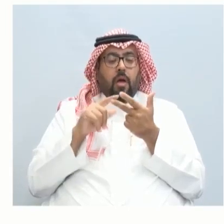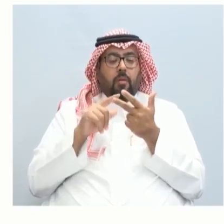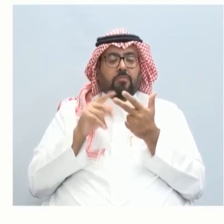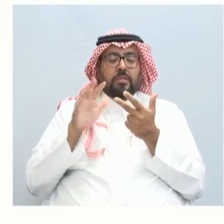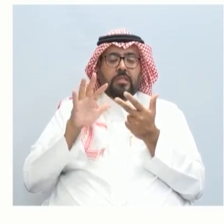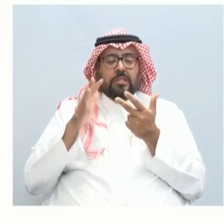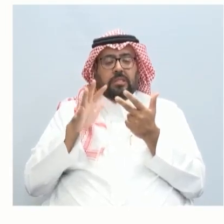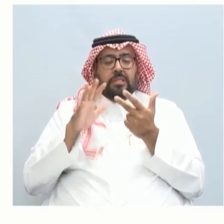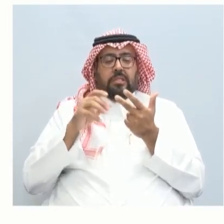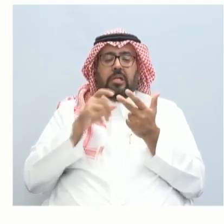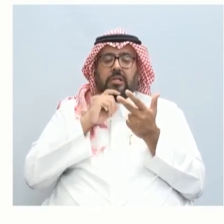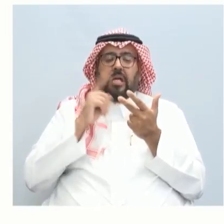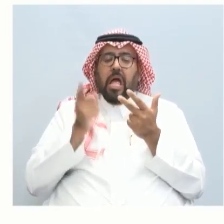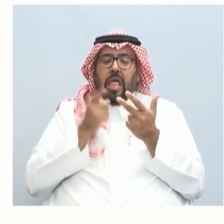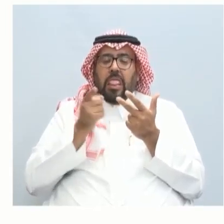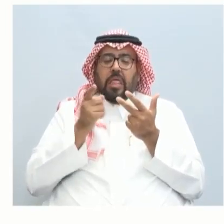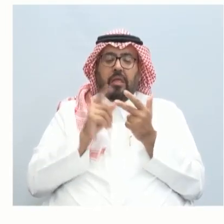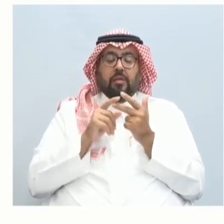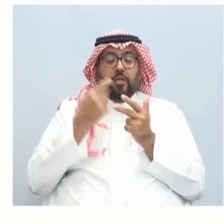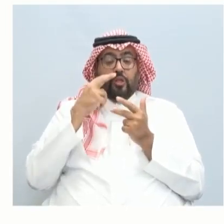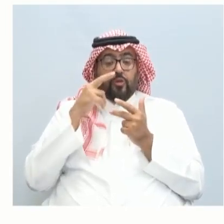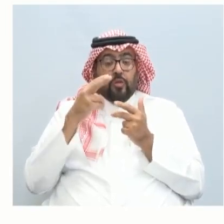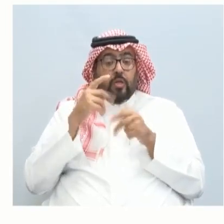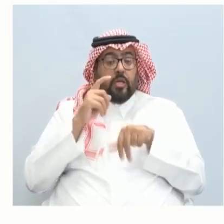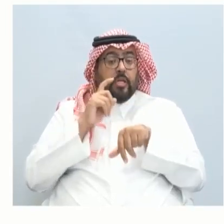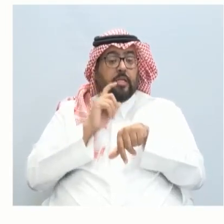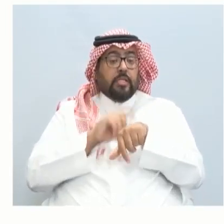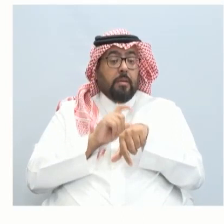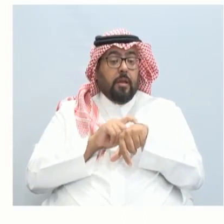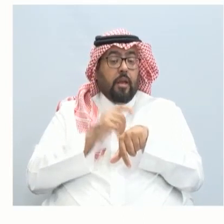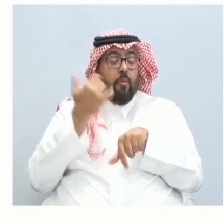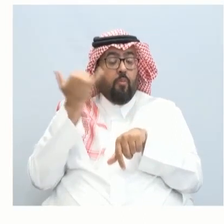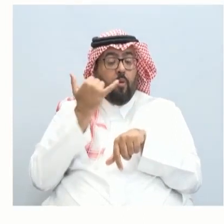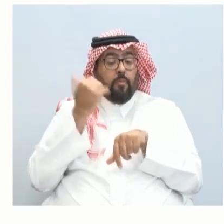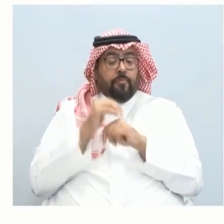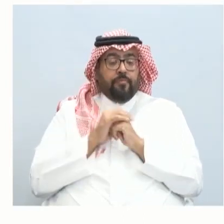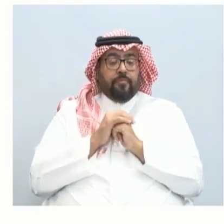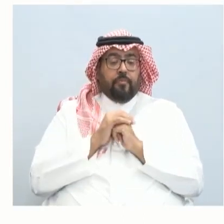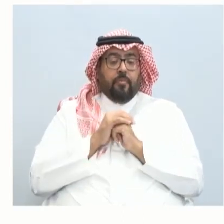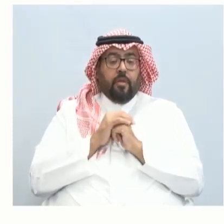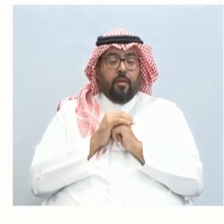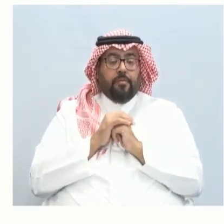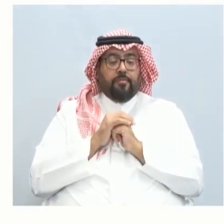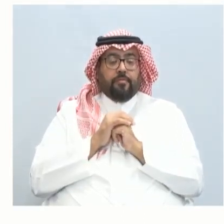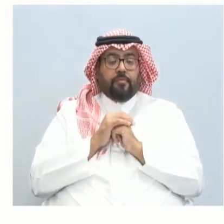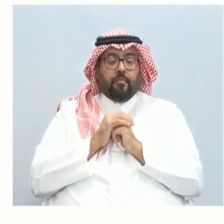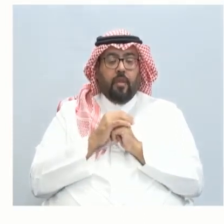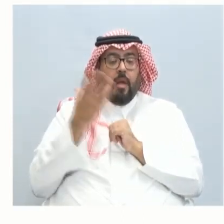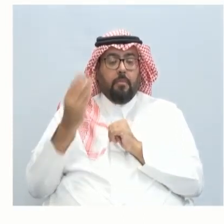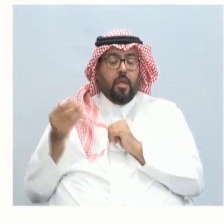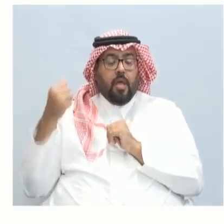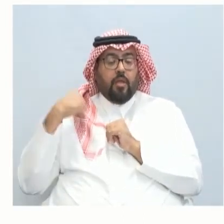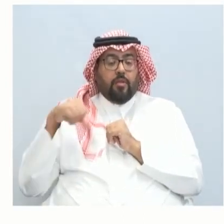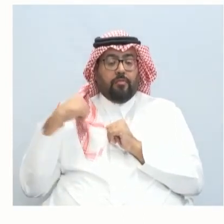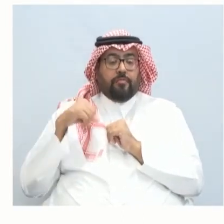حسباننا وامام اعيننا ماذا الزمن ابنائي وبناتي الطلاب